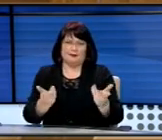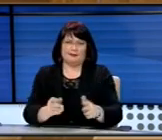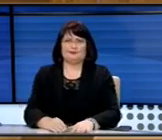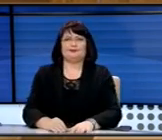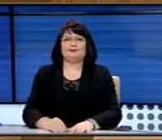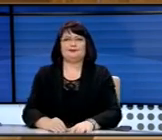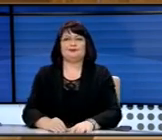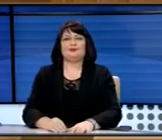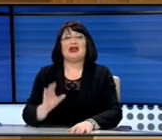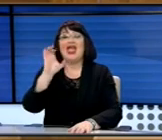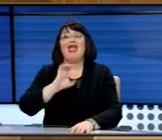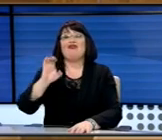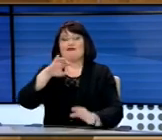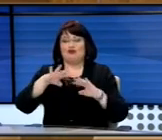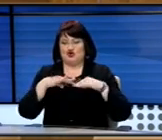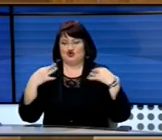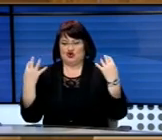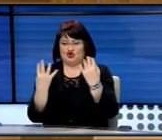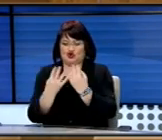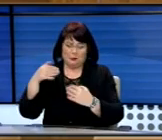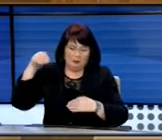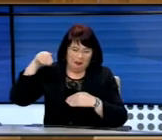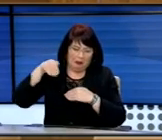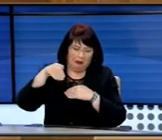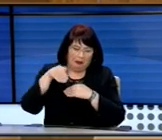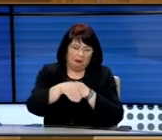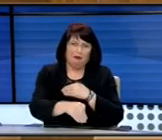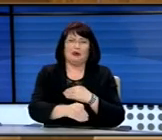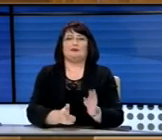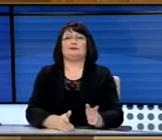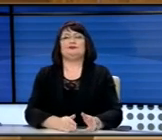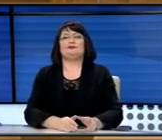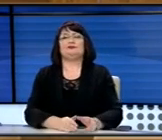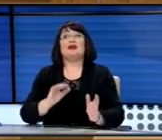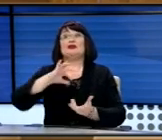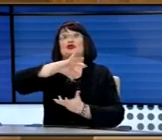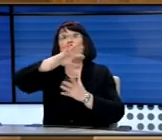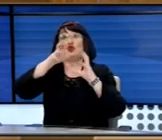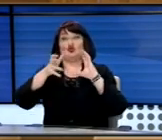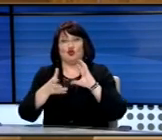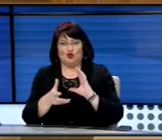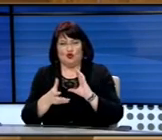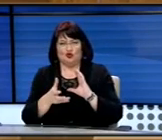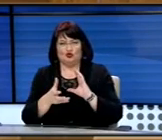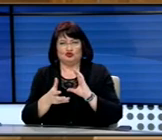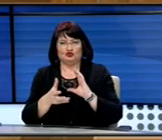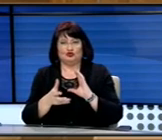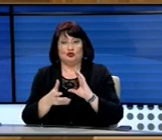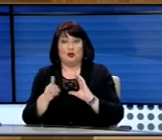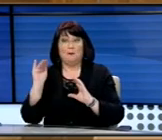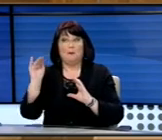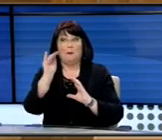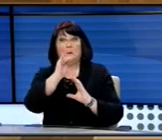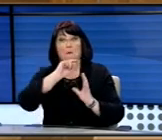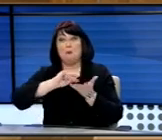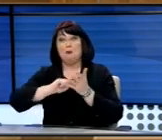ύφεση στην Ευρωζώνη είναι πρώτον πυλών. Σε ολόκληρο τον κόσμο, οι αναλύσεις που